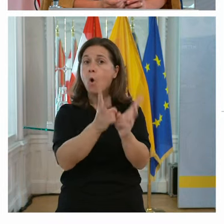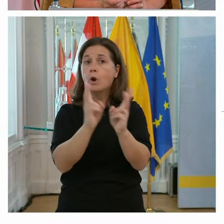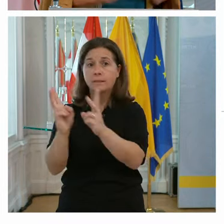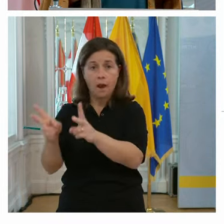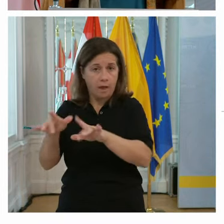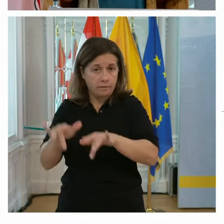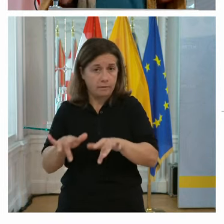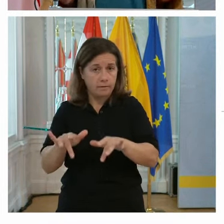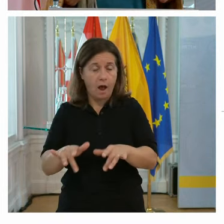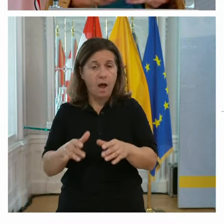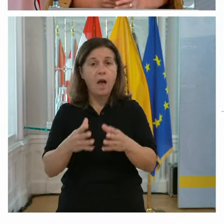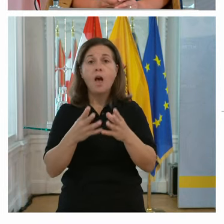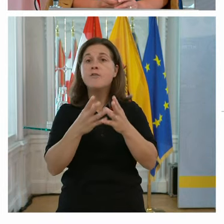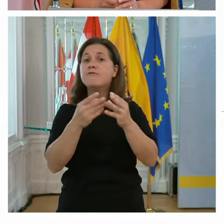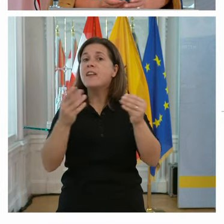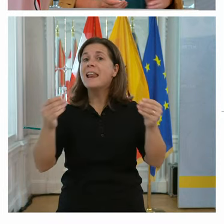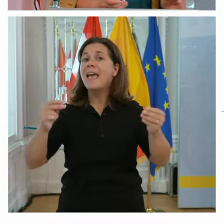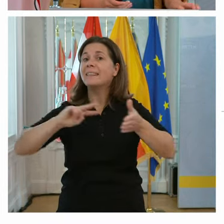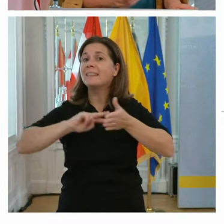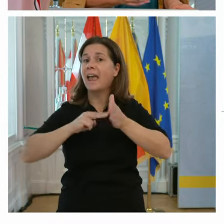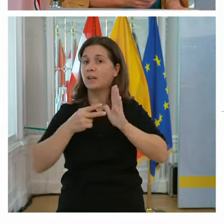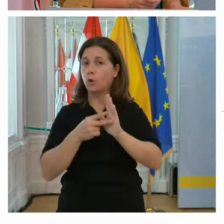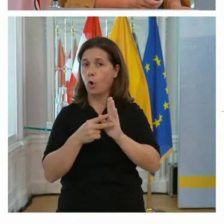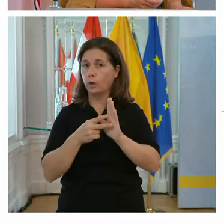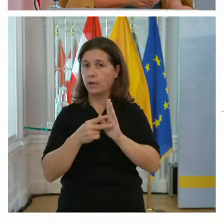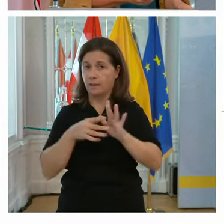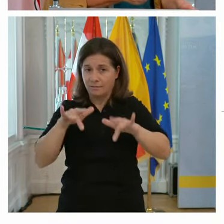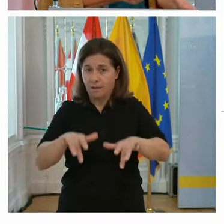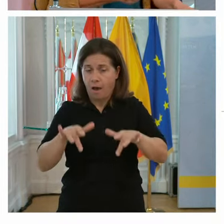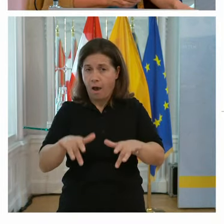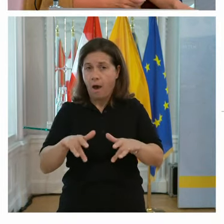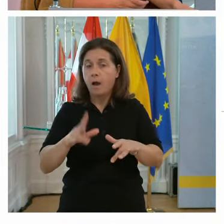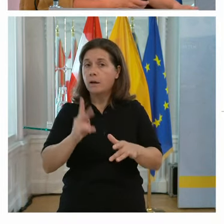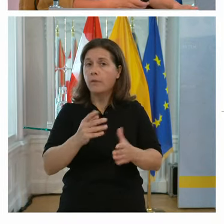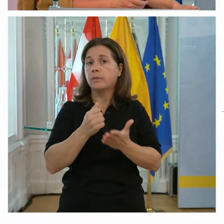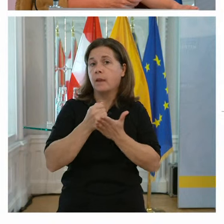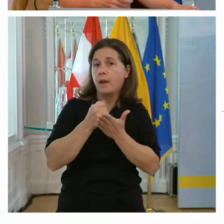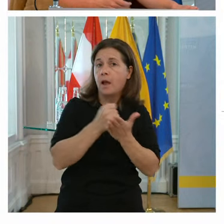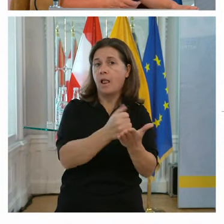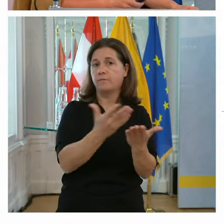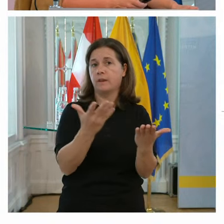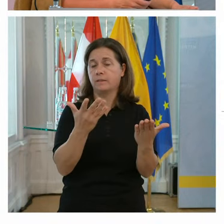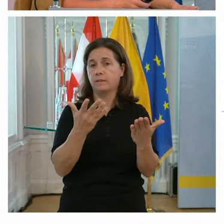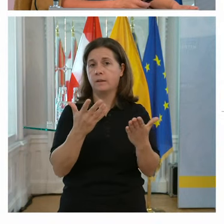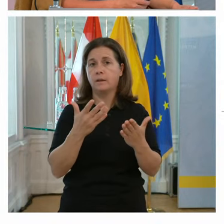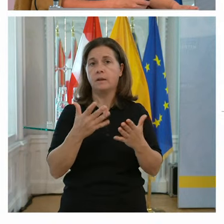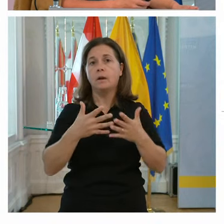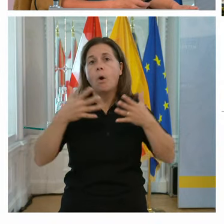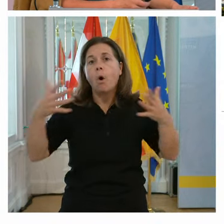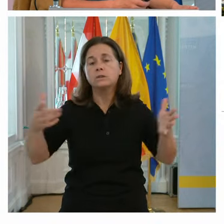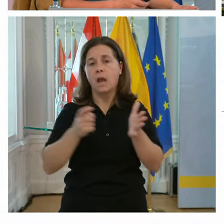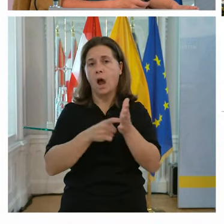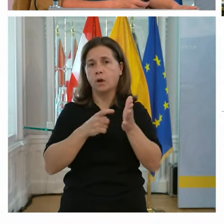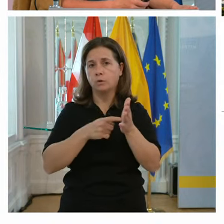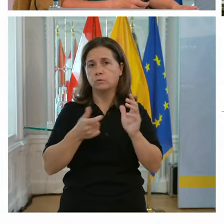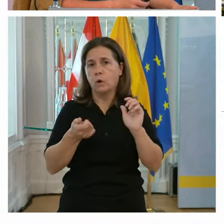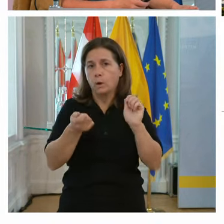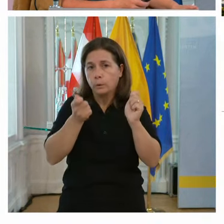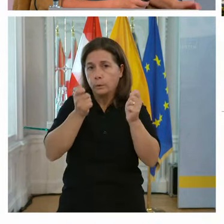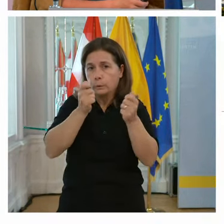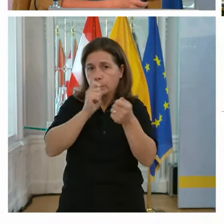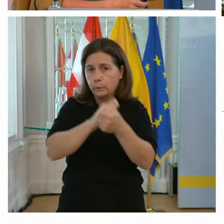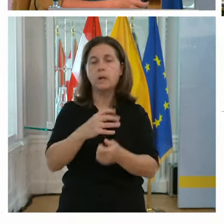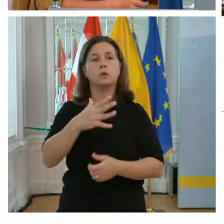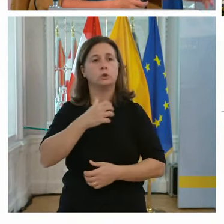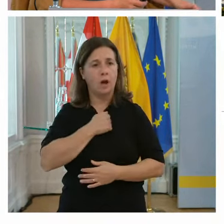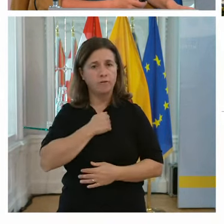Hand. Viele der Technologien, die wir haben, die dazu beitragen können, natürlich die großen Herausforderungen zu